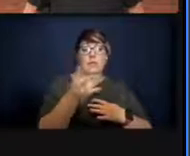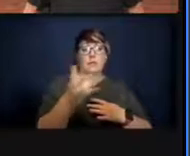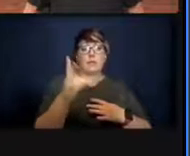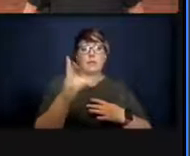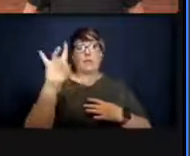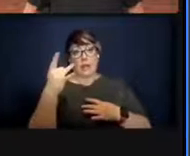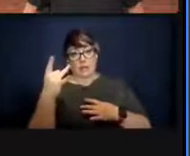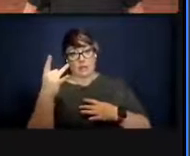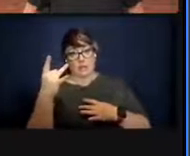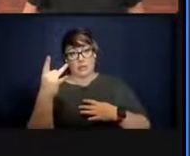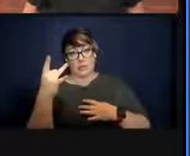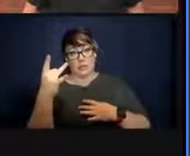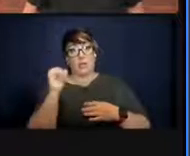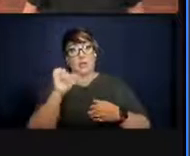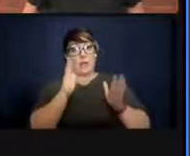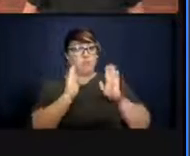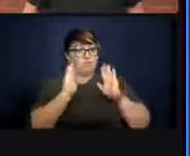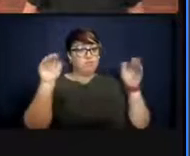للاختيار